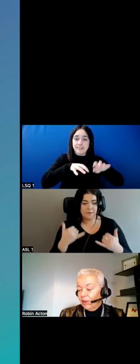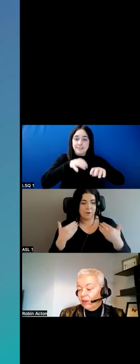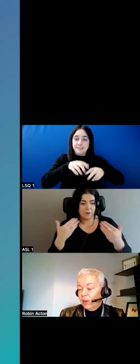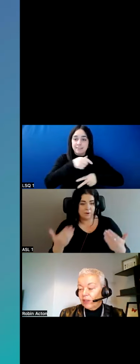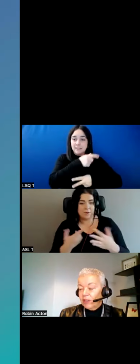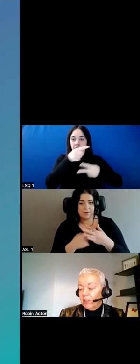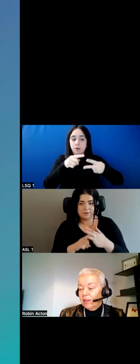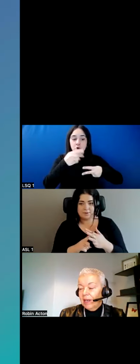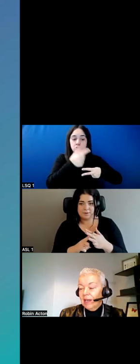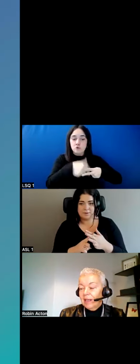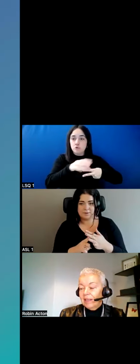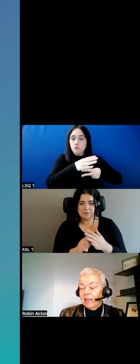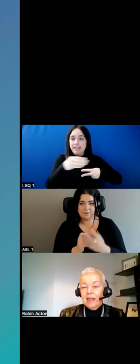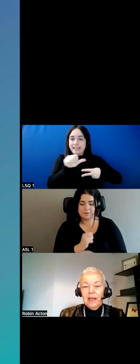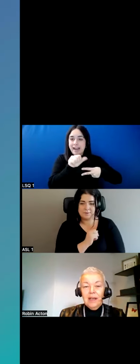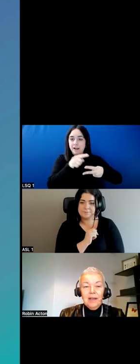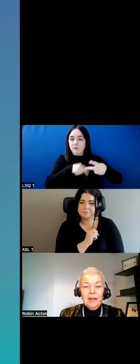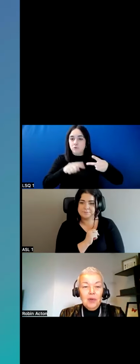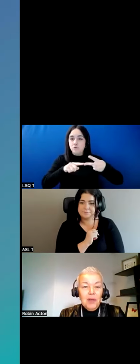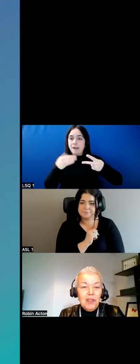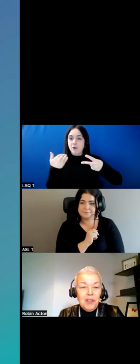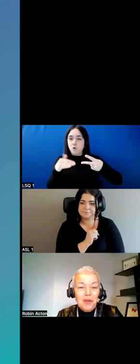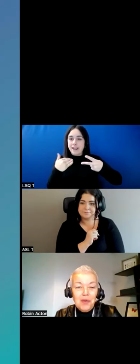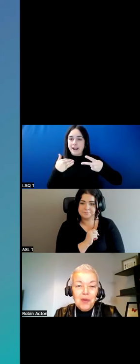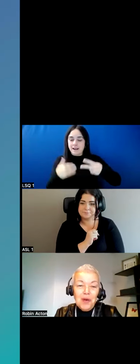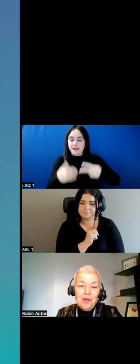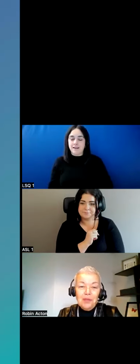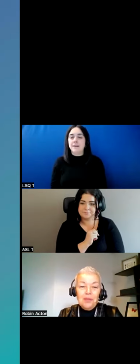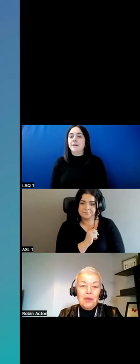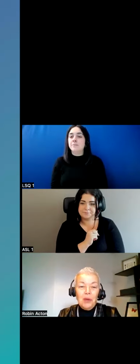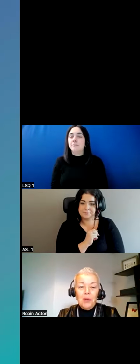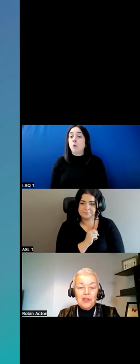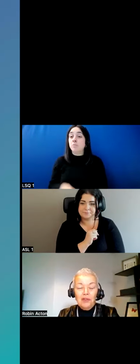forum@inclusioncanada.ca. Et je vais commencer par une question.